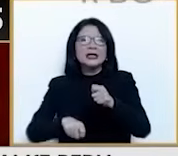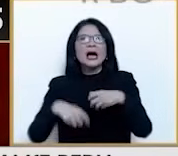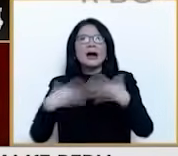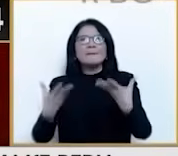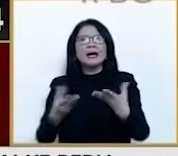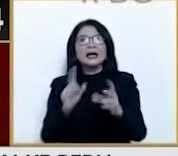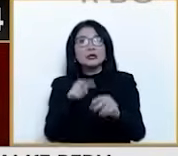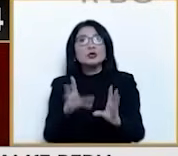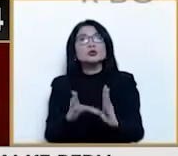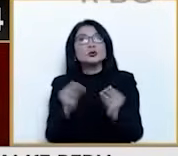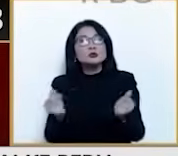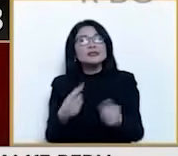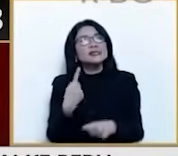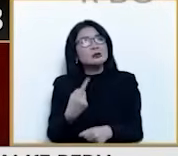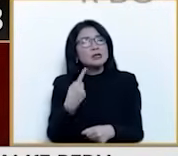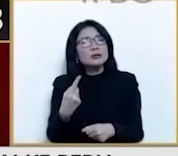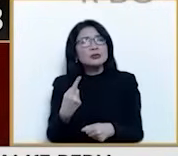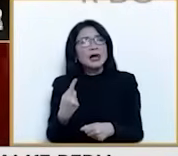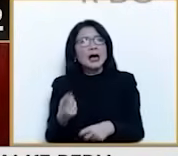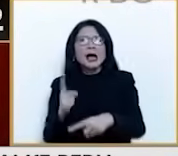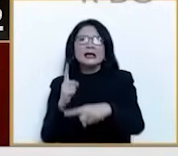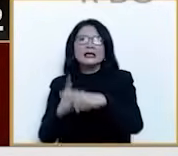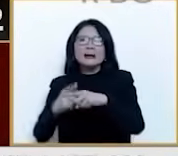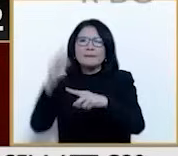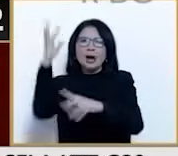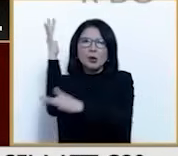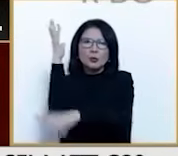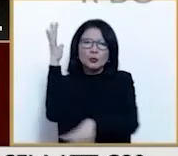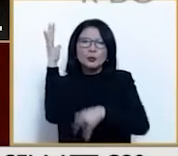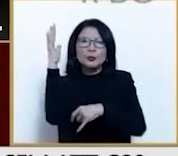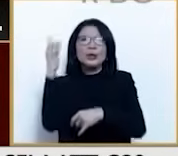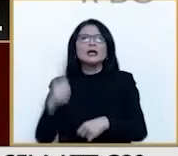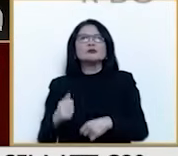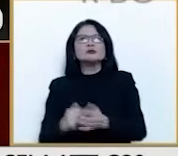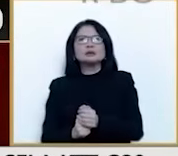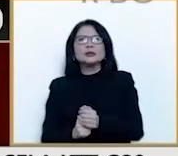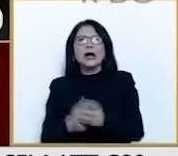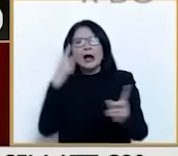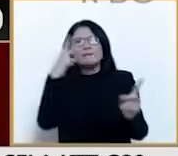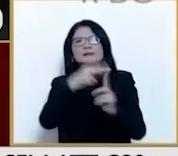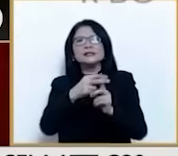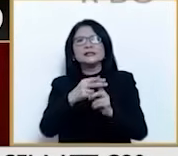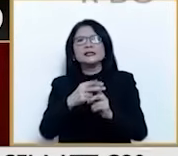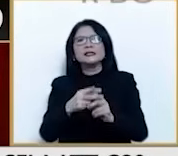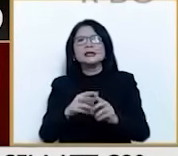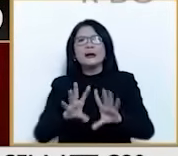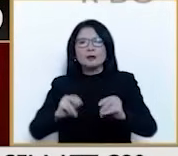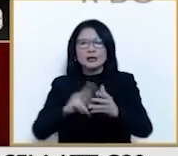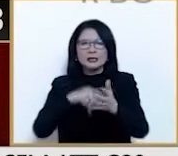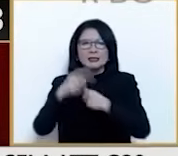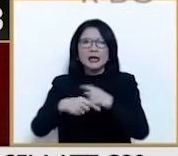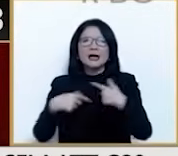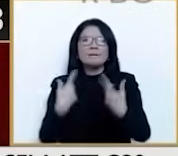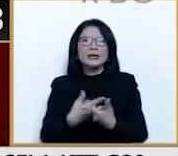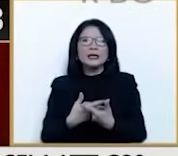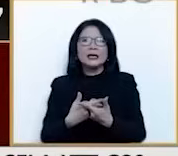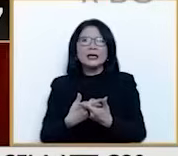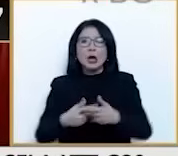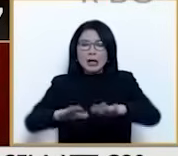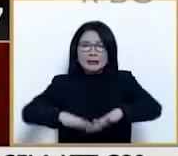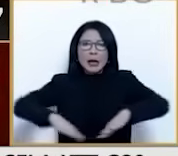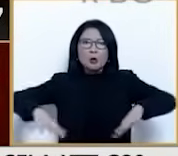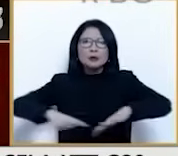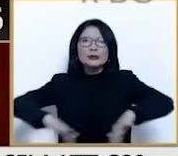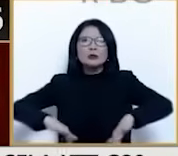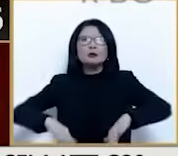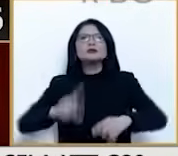solusi satu-satunya. Menambahi mangrove juga bagian dari visi misi kami, memperbanyak tanggul existing diperluas juga